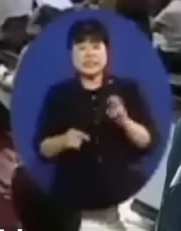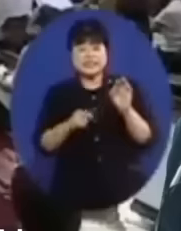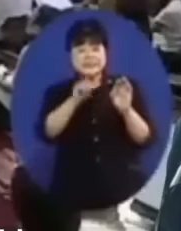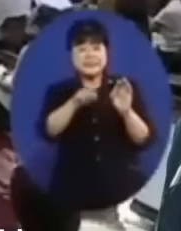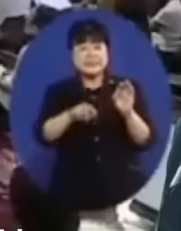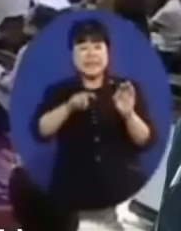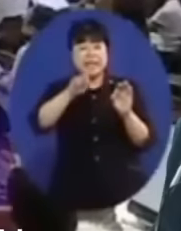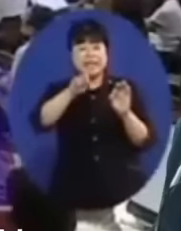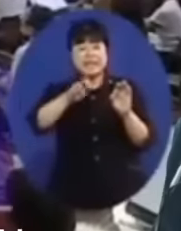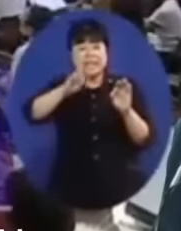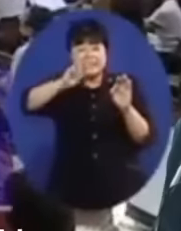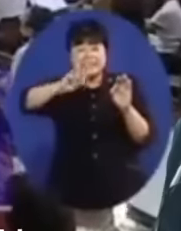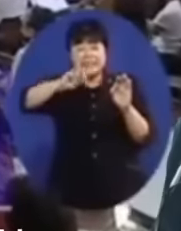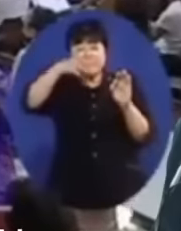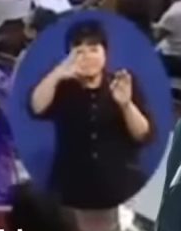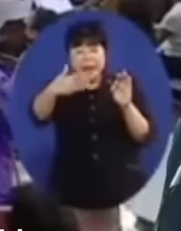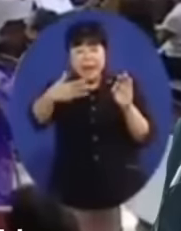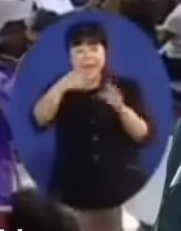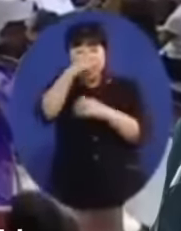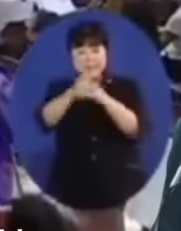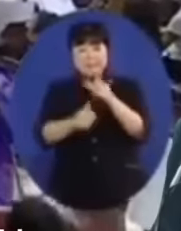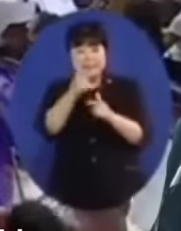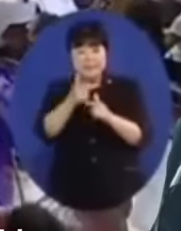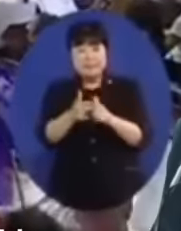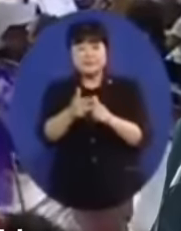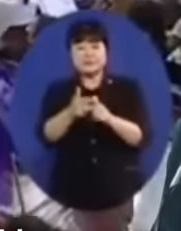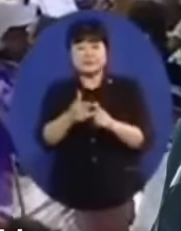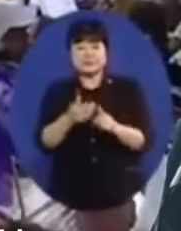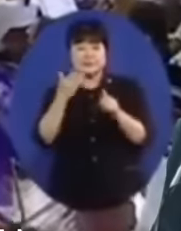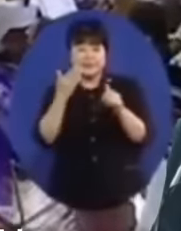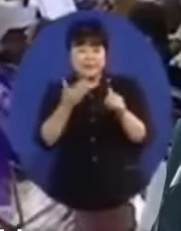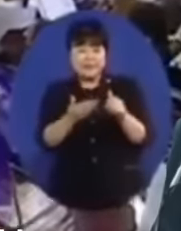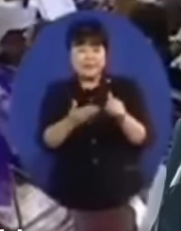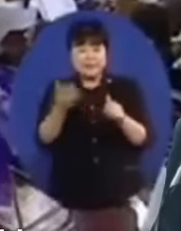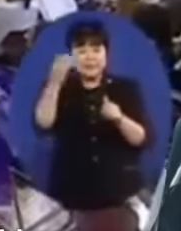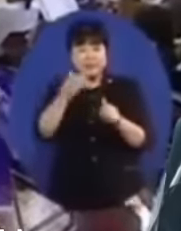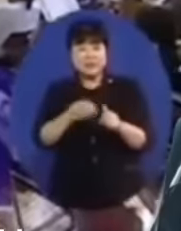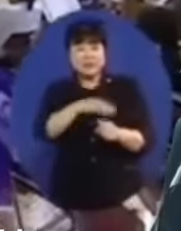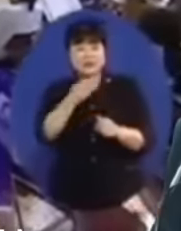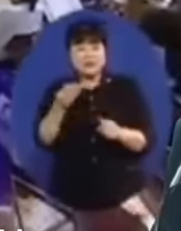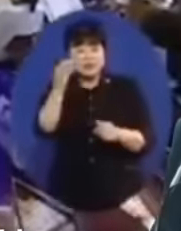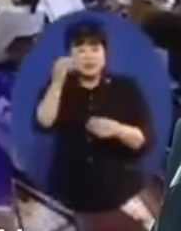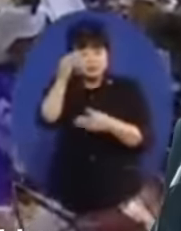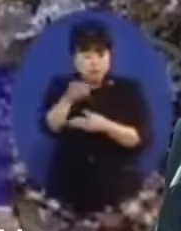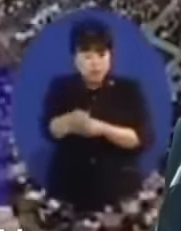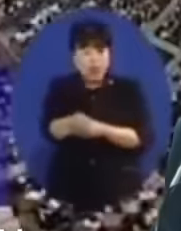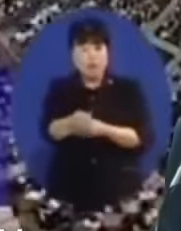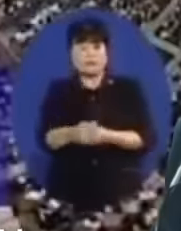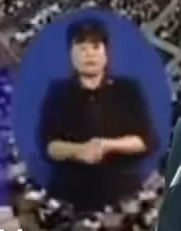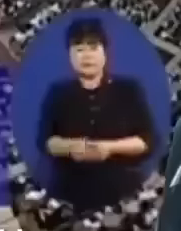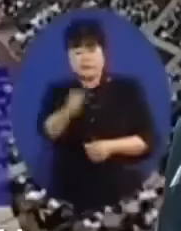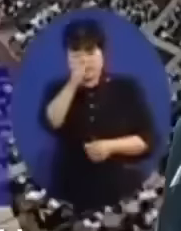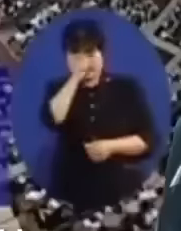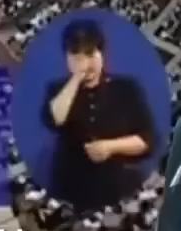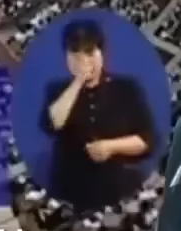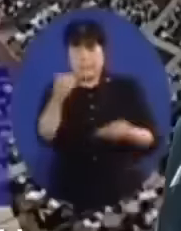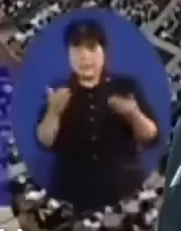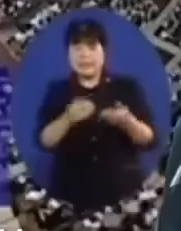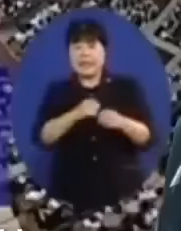38절에도 하나님이 나사렛 예수에게 성령과 능력을 기름부터 다했으며 제가 두루다니시며 착한 일을